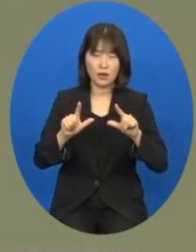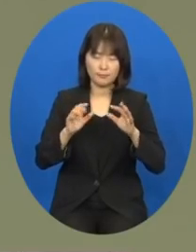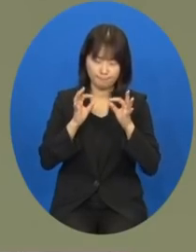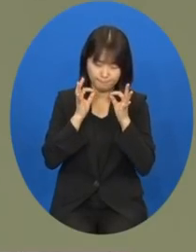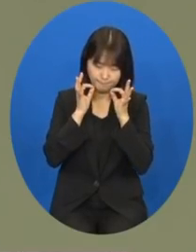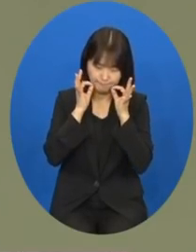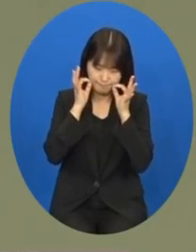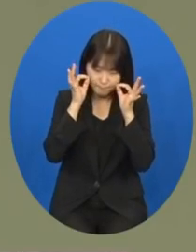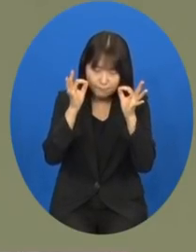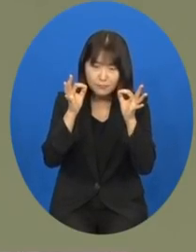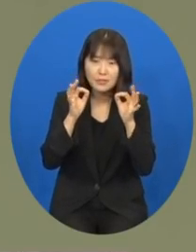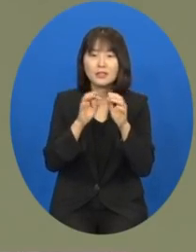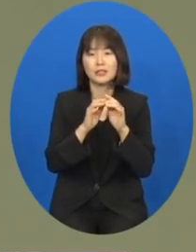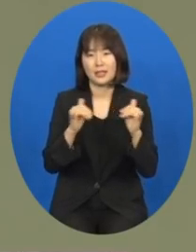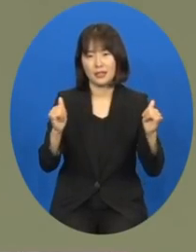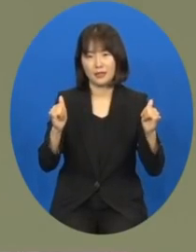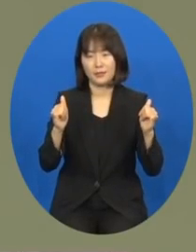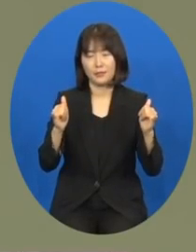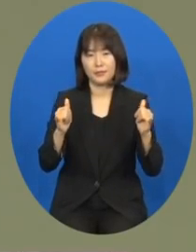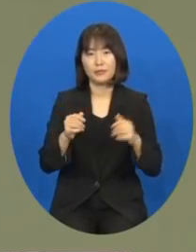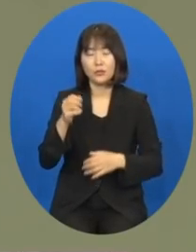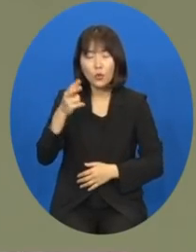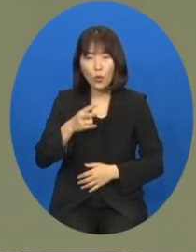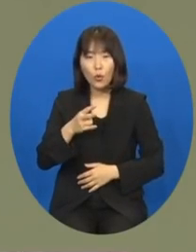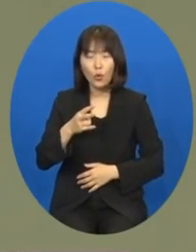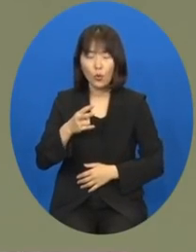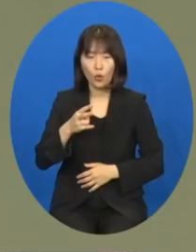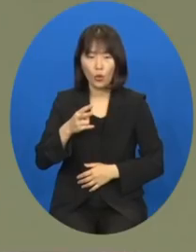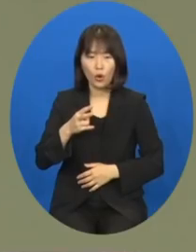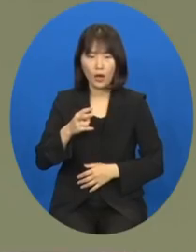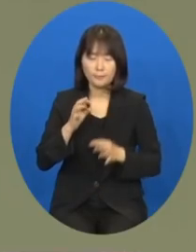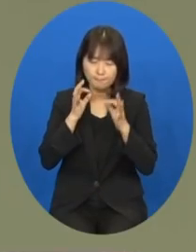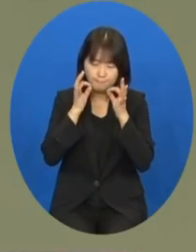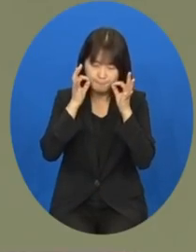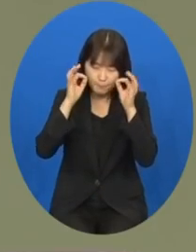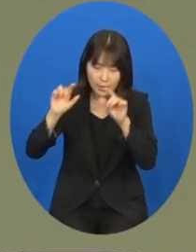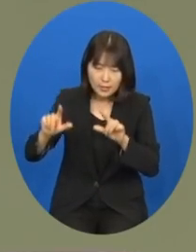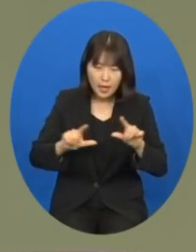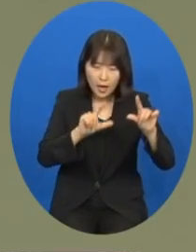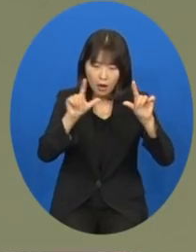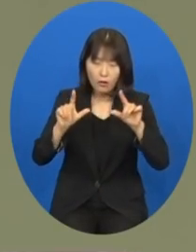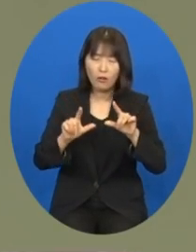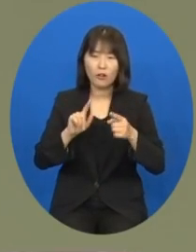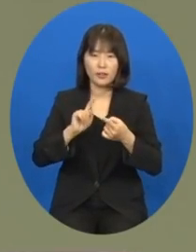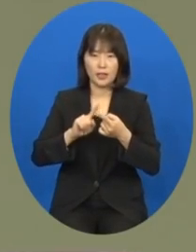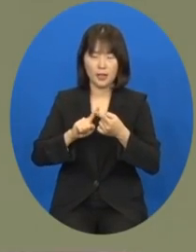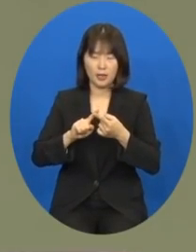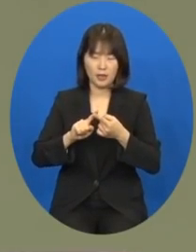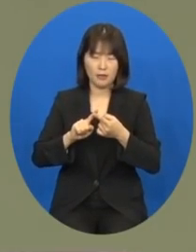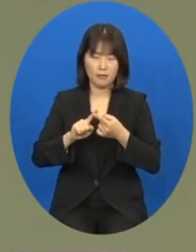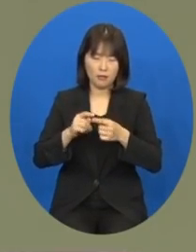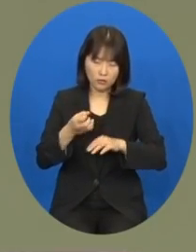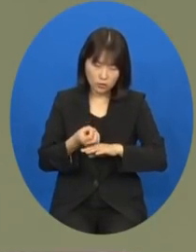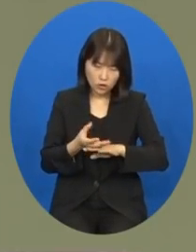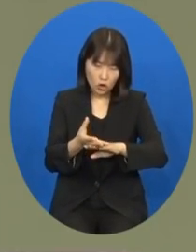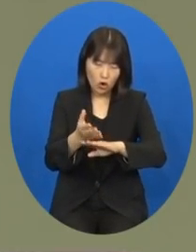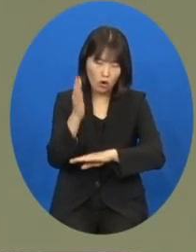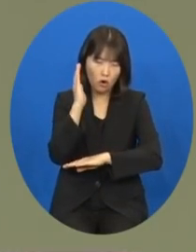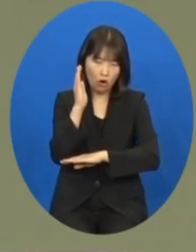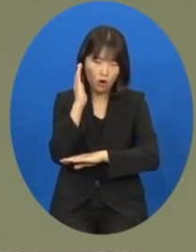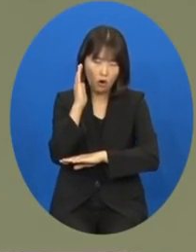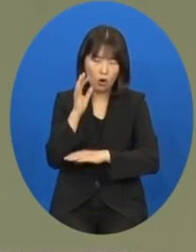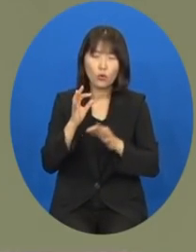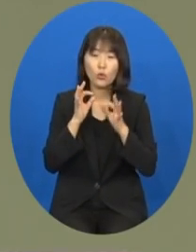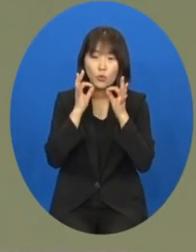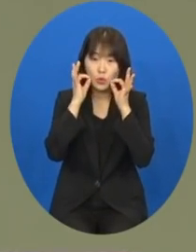그런 사람이고 또한 그렇게 산 것을 전하고 자 해왔고 앞으로도 그렇게